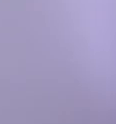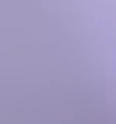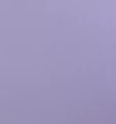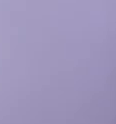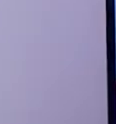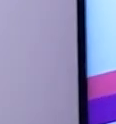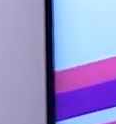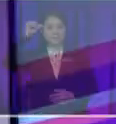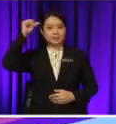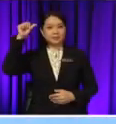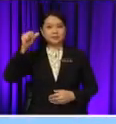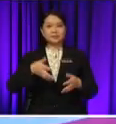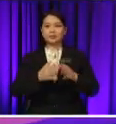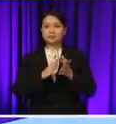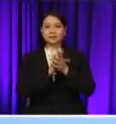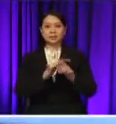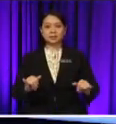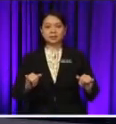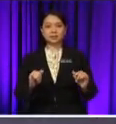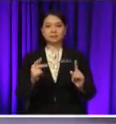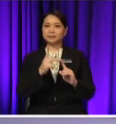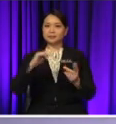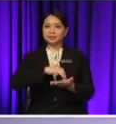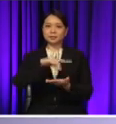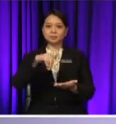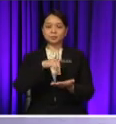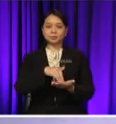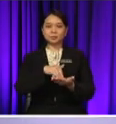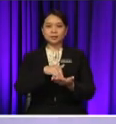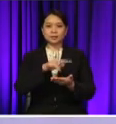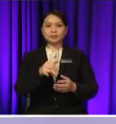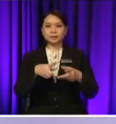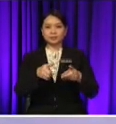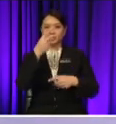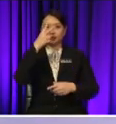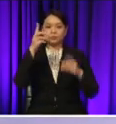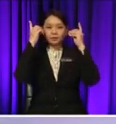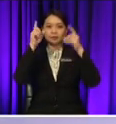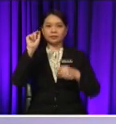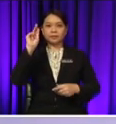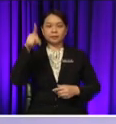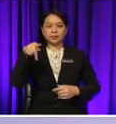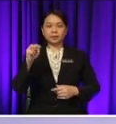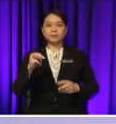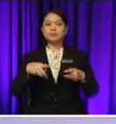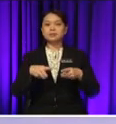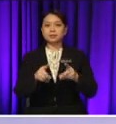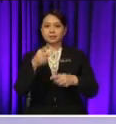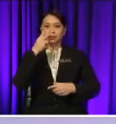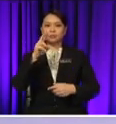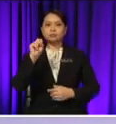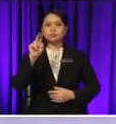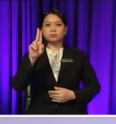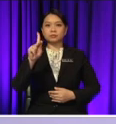Assalamualaikum salam sejahtera penonton Didik TVM anda sedang menonton sukses SPM 2022 bersama